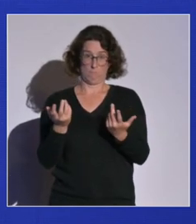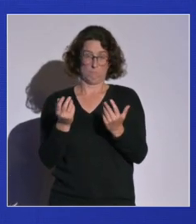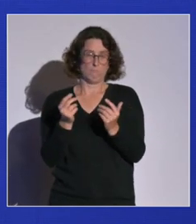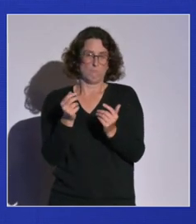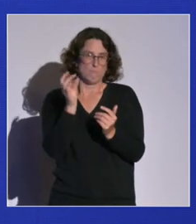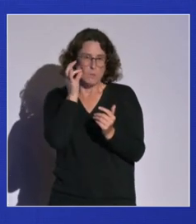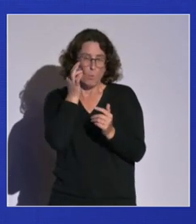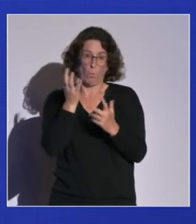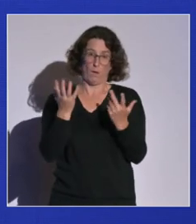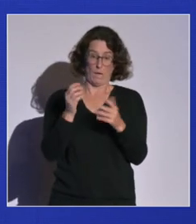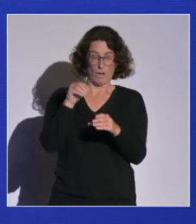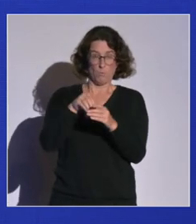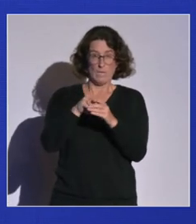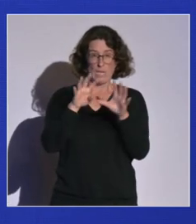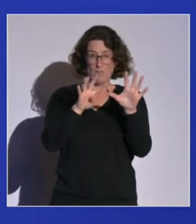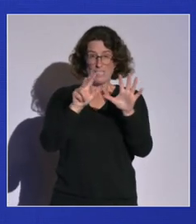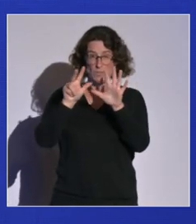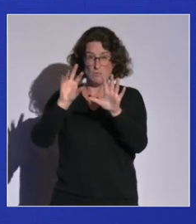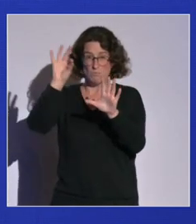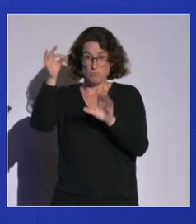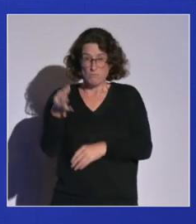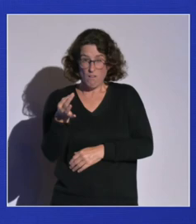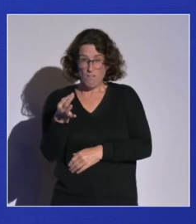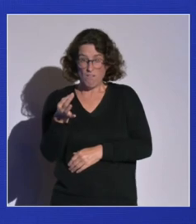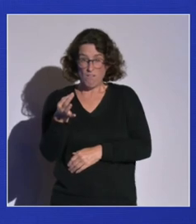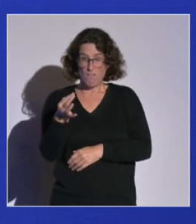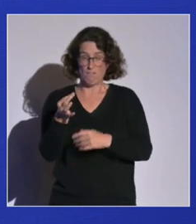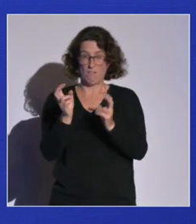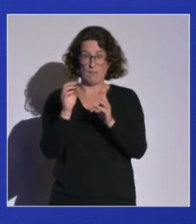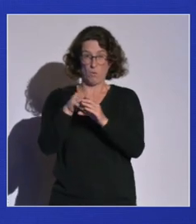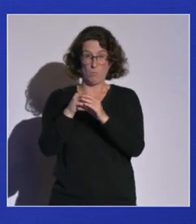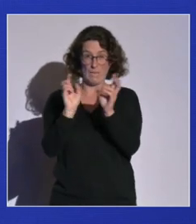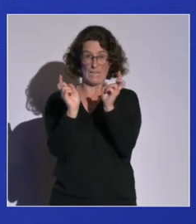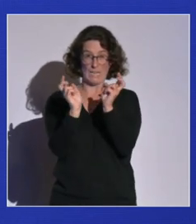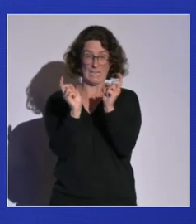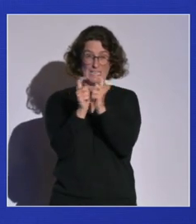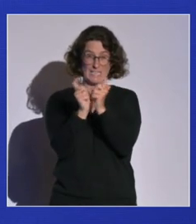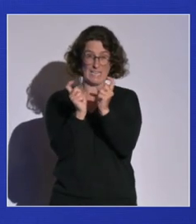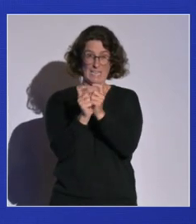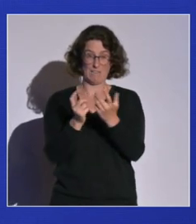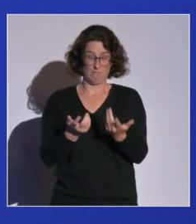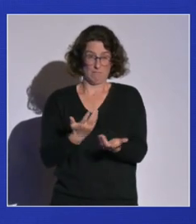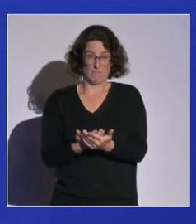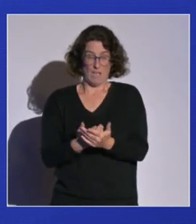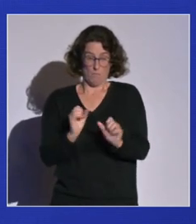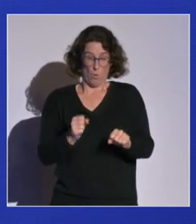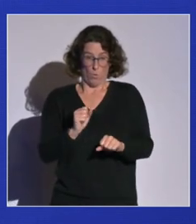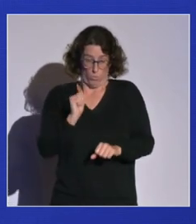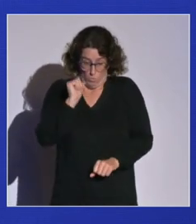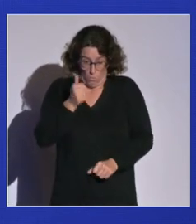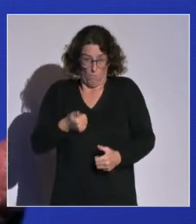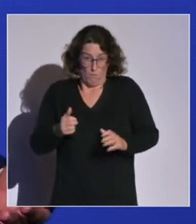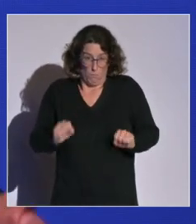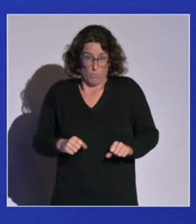d'économie. C'est immédiatement disponible. C'est demain matin. Il n'y a aucune recherche supplémentaire à faire. Il y aura encore